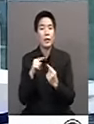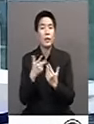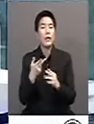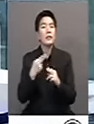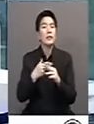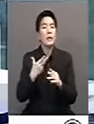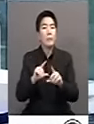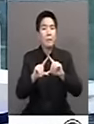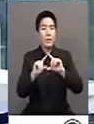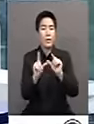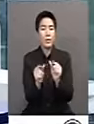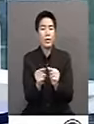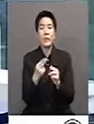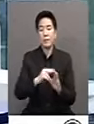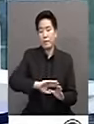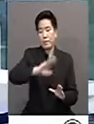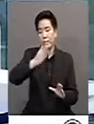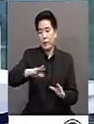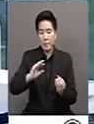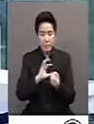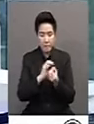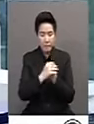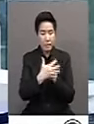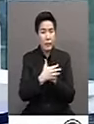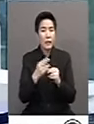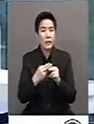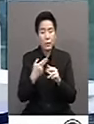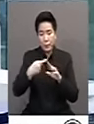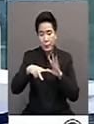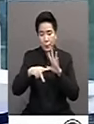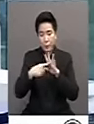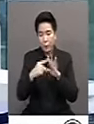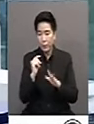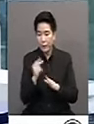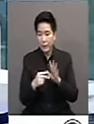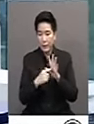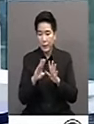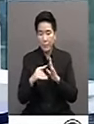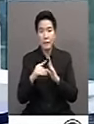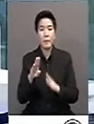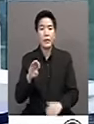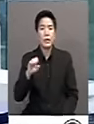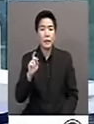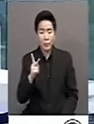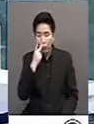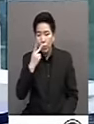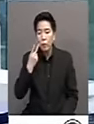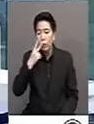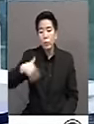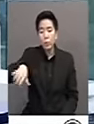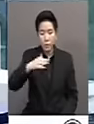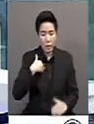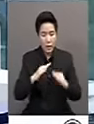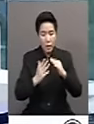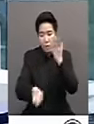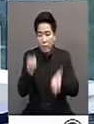เบิกจังหวัดเพชรบูรณ์ค่ะก่อนหน้านี้เขามีการจัดระเบียบหรือรีสอร์ทไปหลายแห่งที่ไปลุกล้ำพื้นที่แต่ว่าบรรยากาศโดยรวมนี่ยังคงมีนักท่องเที่ย